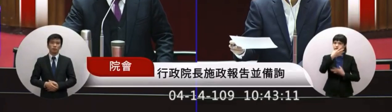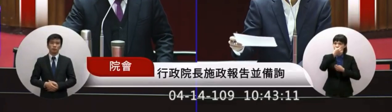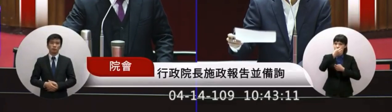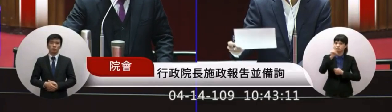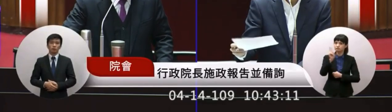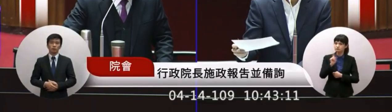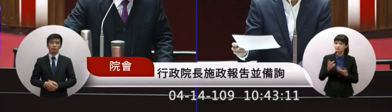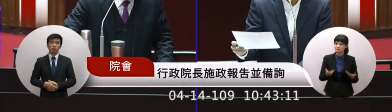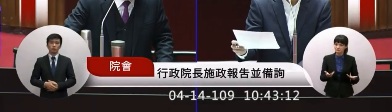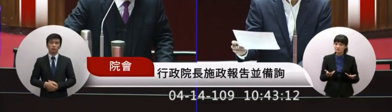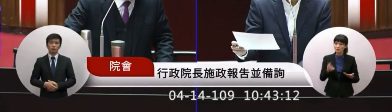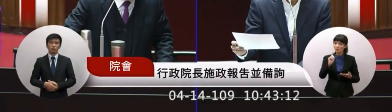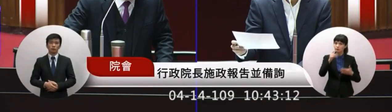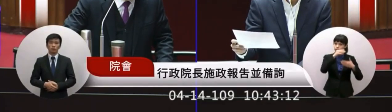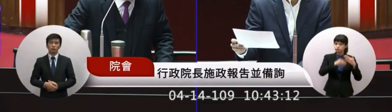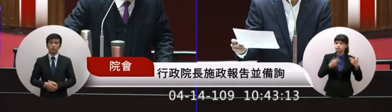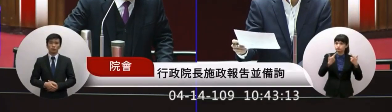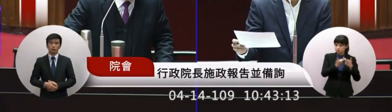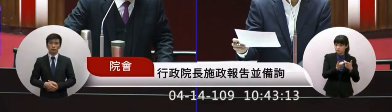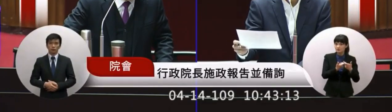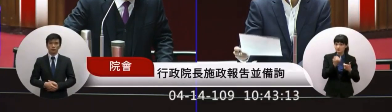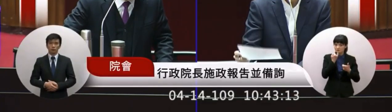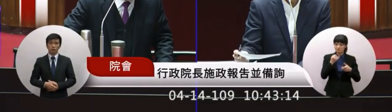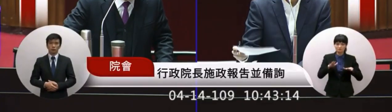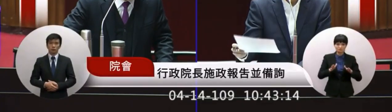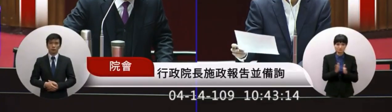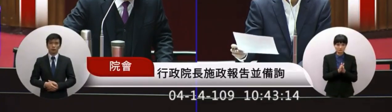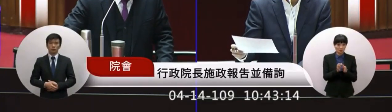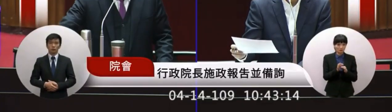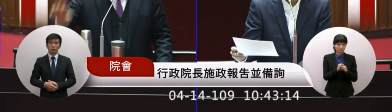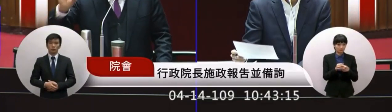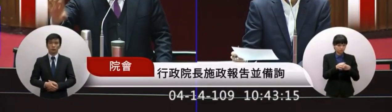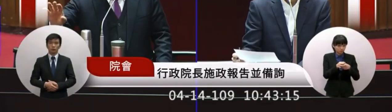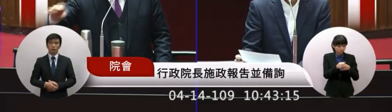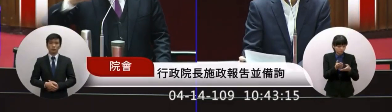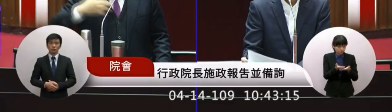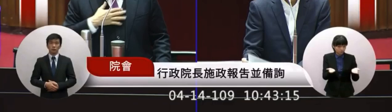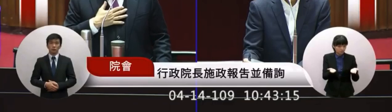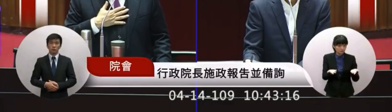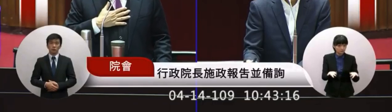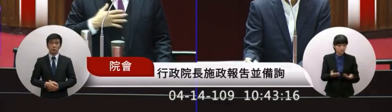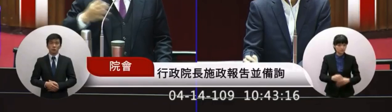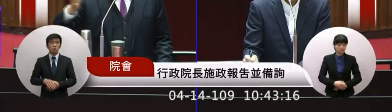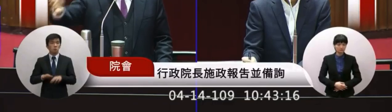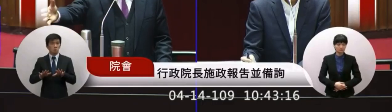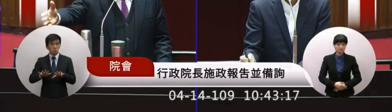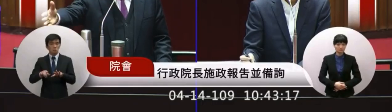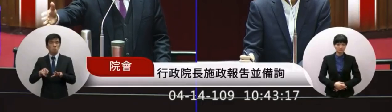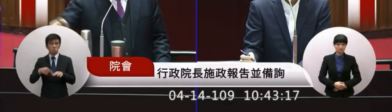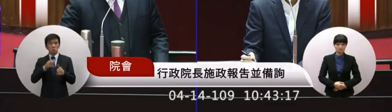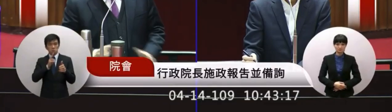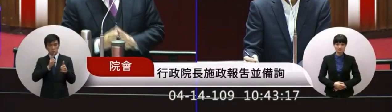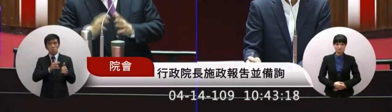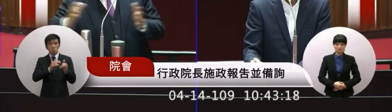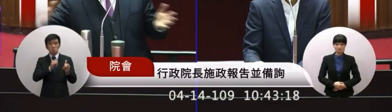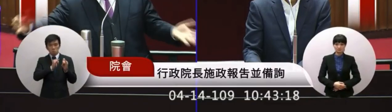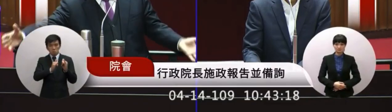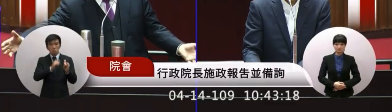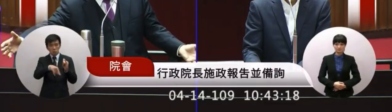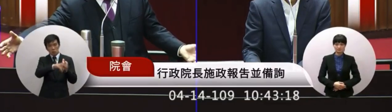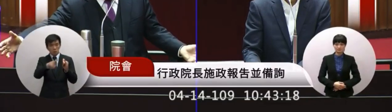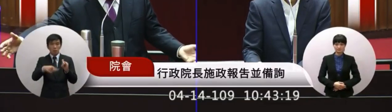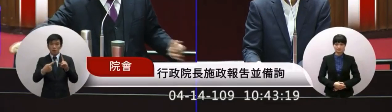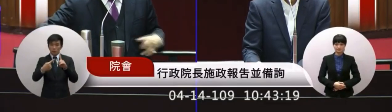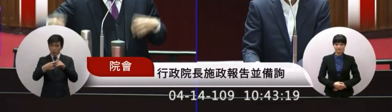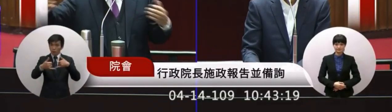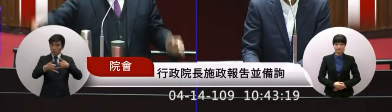候或者是什么样的条件满足之后会开始发我们的振兴抵用券？ 有一些是现在我们都要求民众还要保持